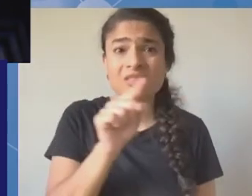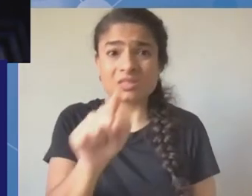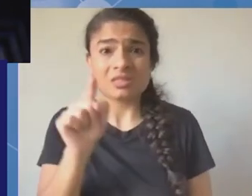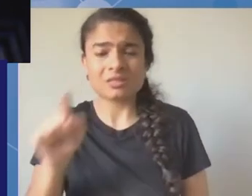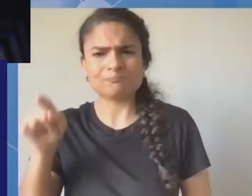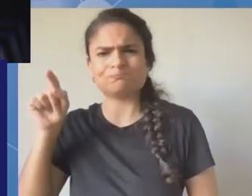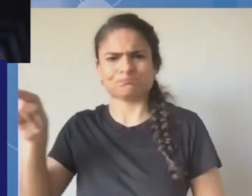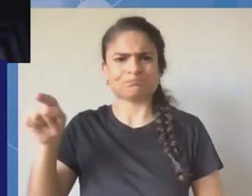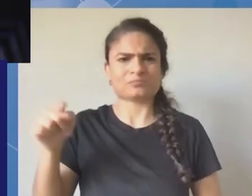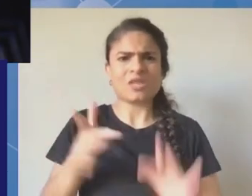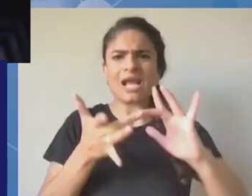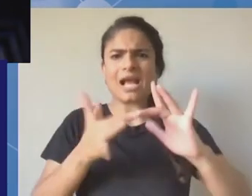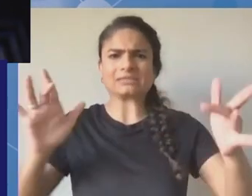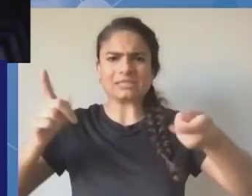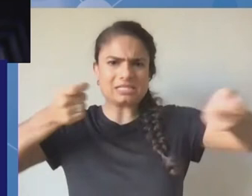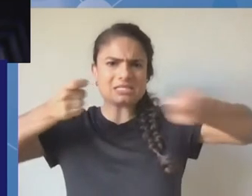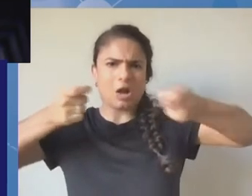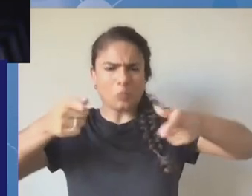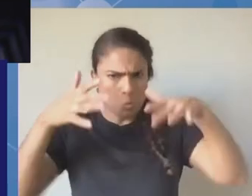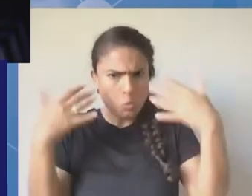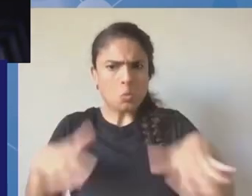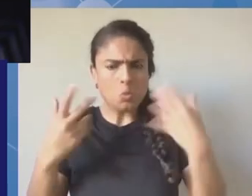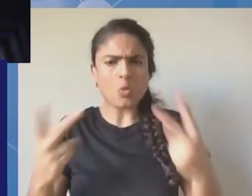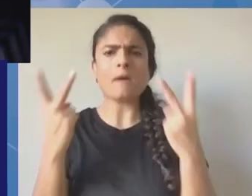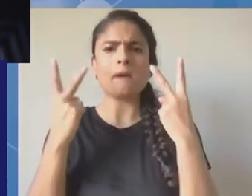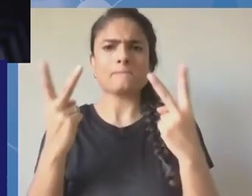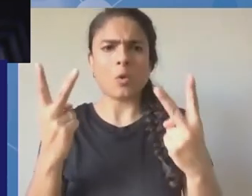那么我在这里还要说，学校和